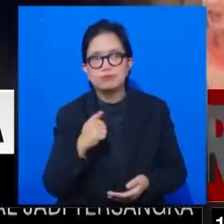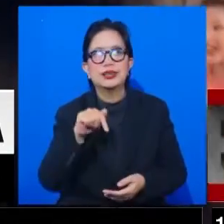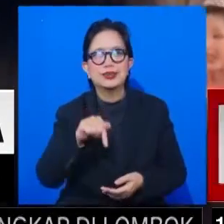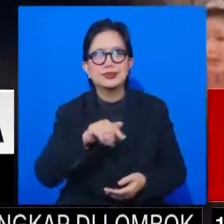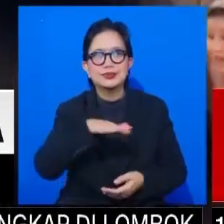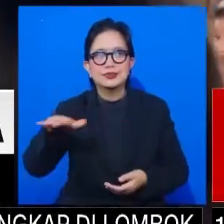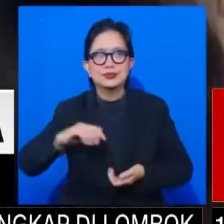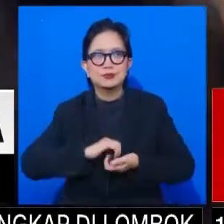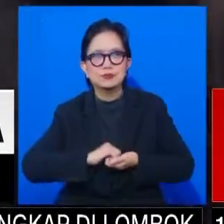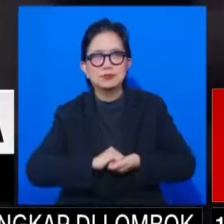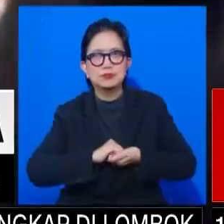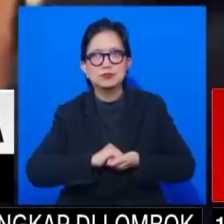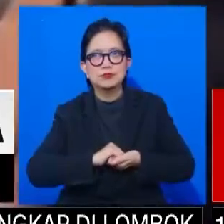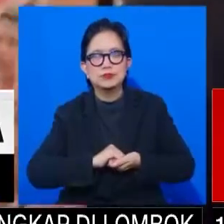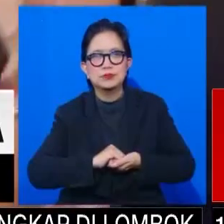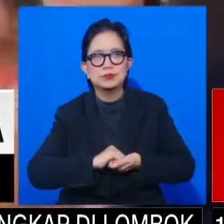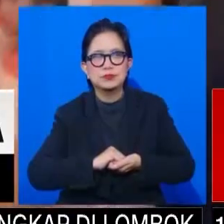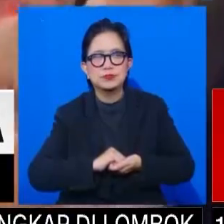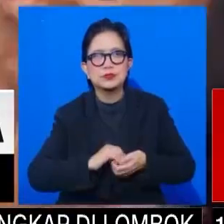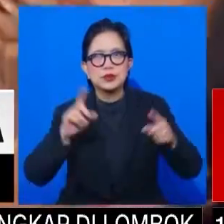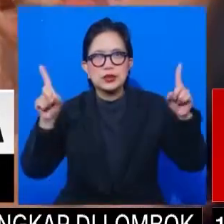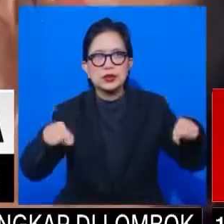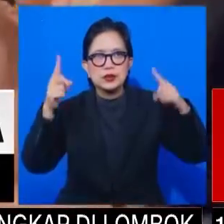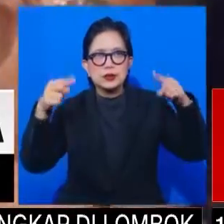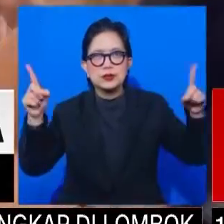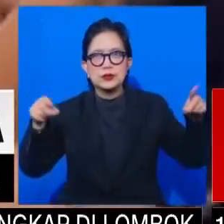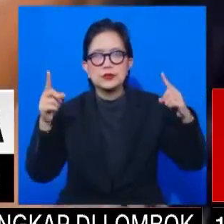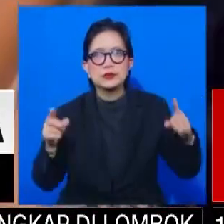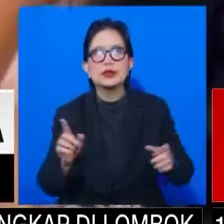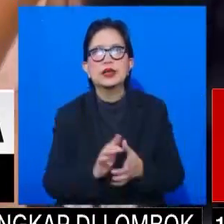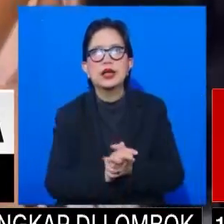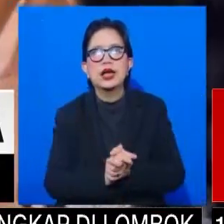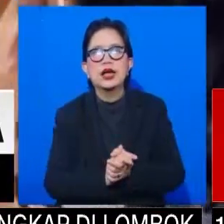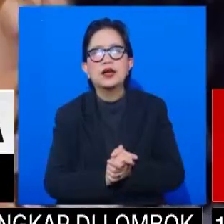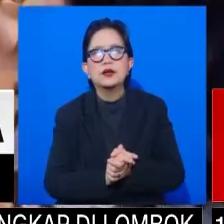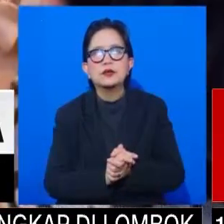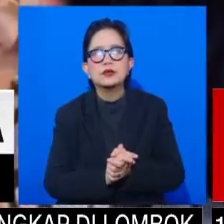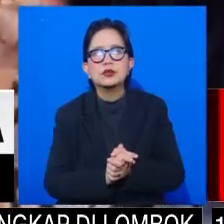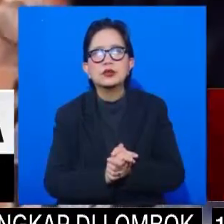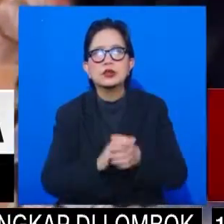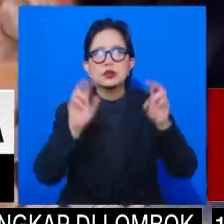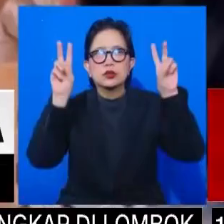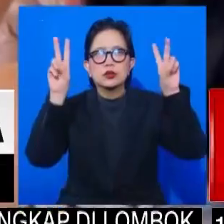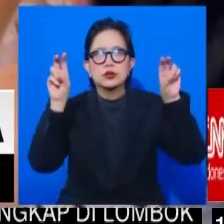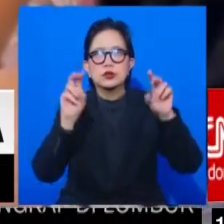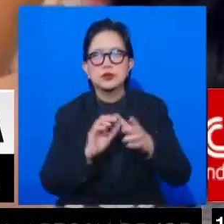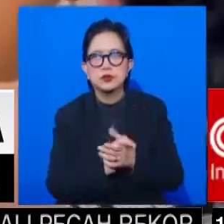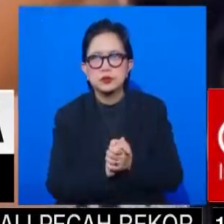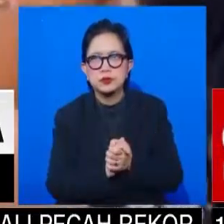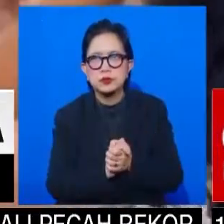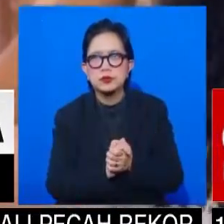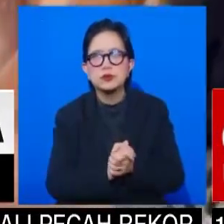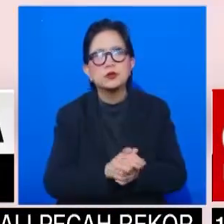Children's Choir menyanyikan lagu original karya komposer mereka, Vero Aldiansyah Stefanus, yang berjudul 137 Hip